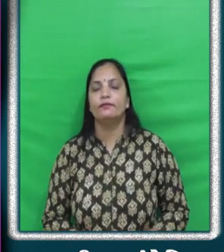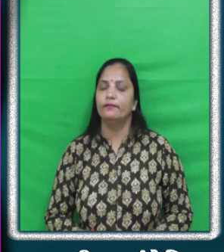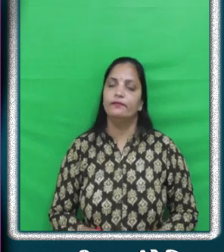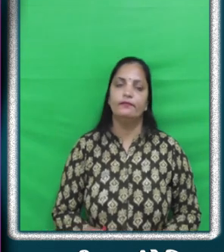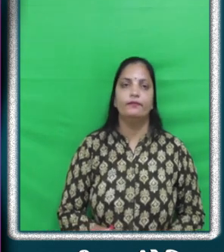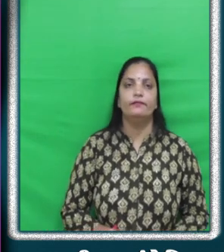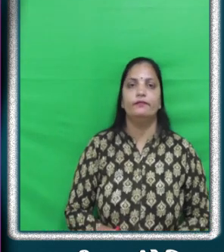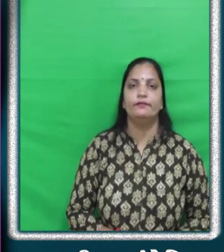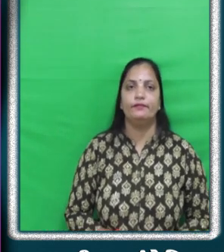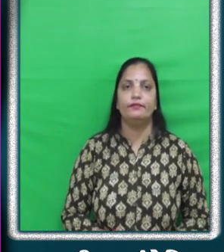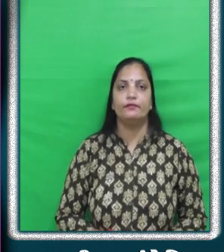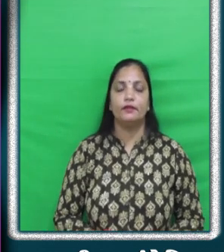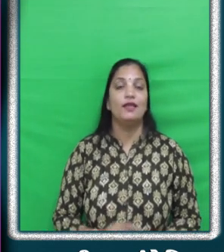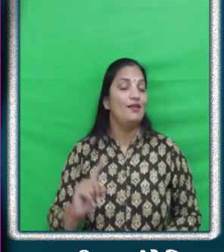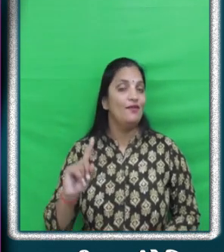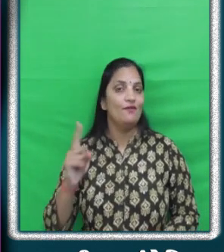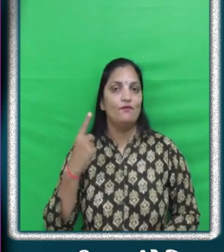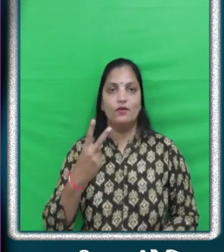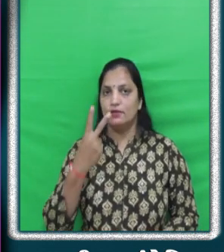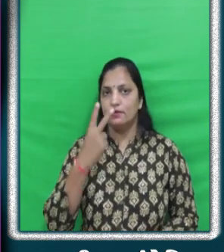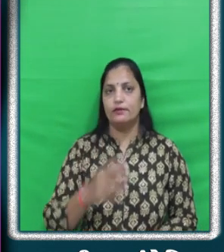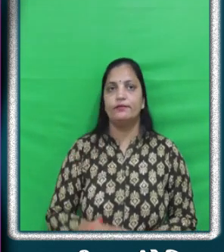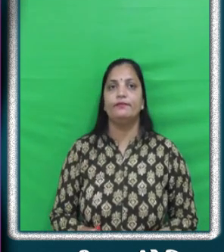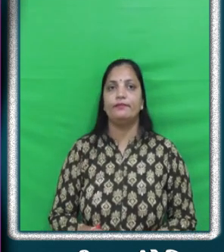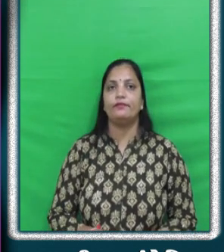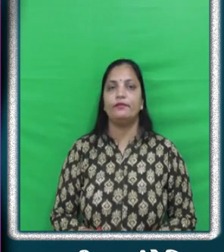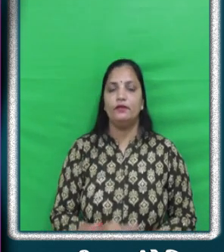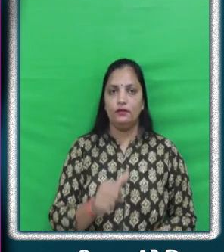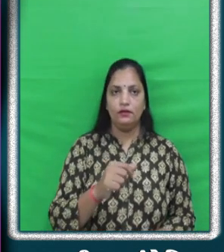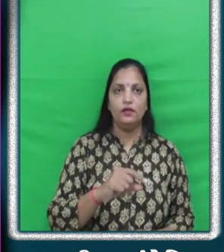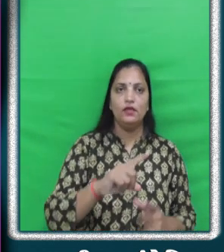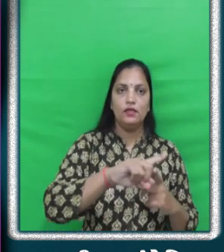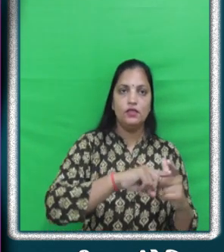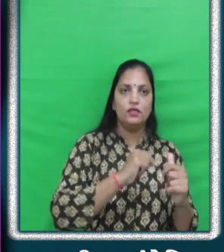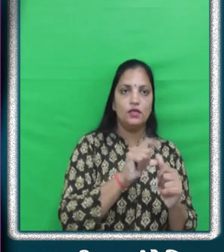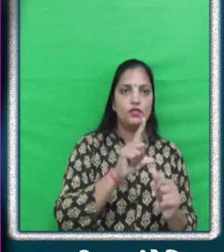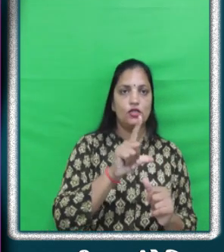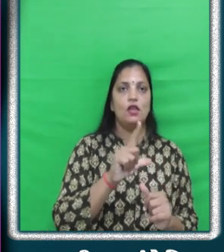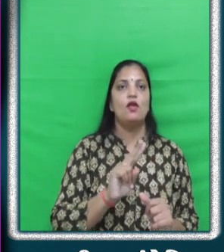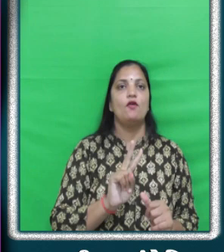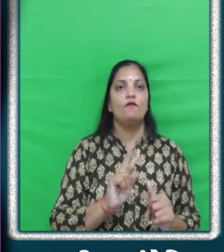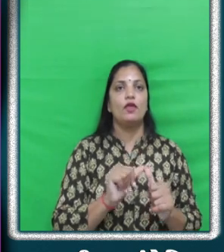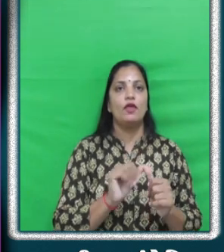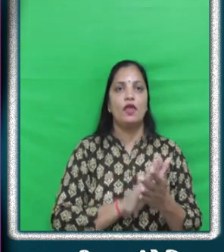અને અન્નવાહકની અંદર થાય છે. સૌ પ્રથમ જોઈ લઈએ જલવાહક પેશી.